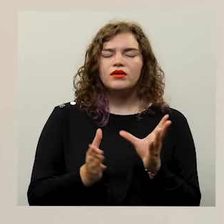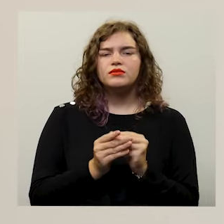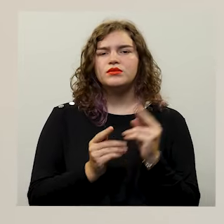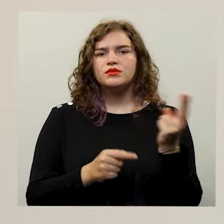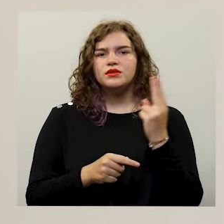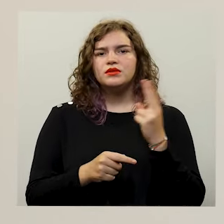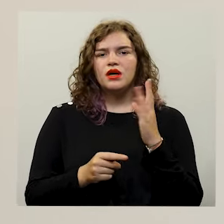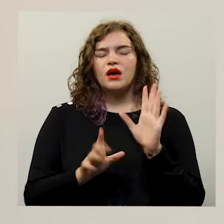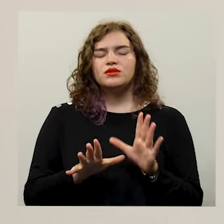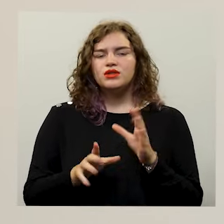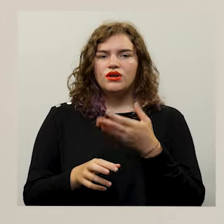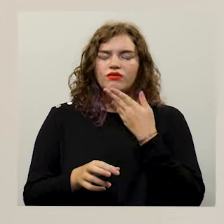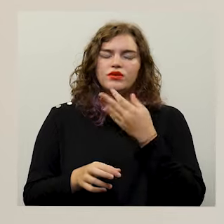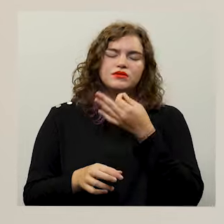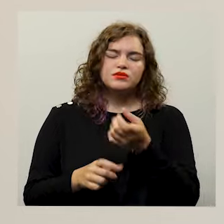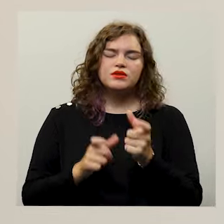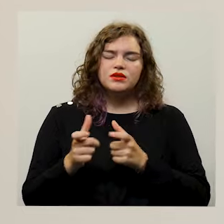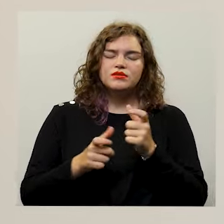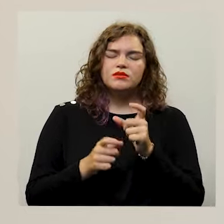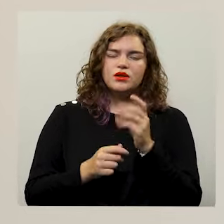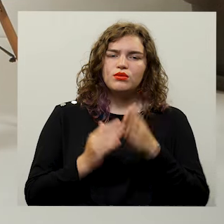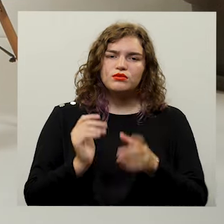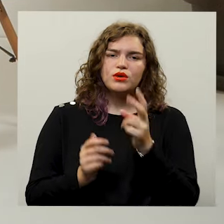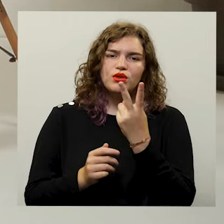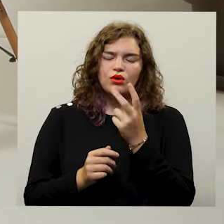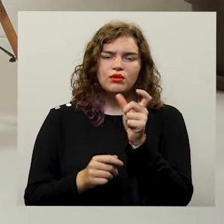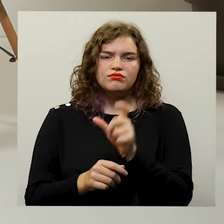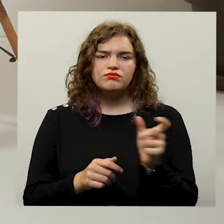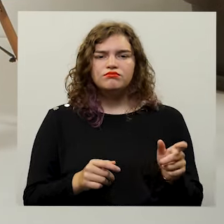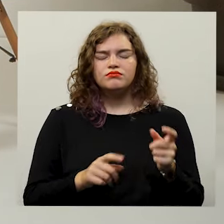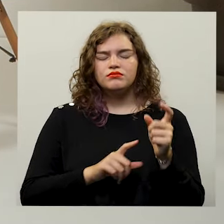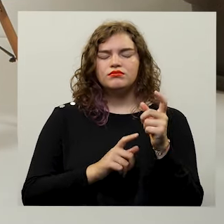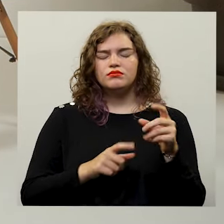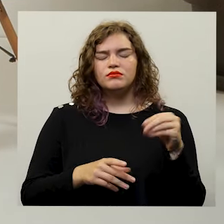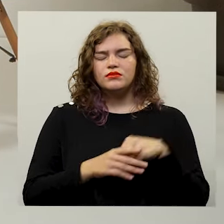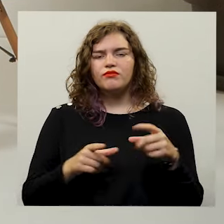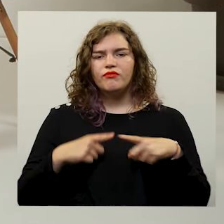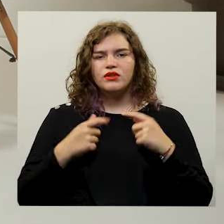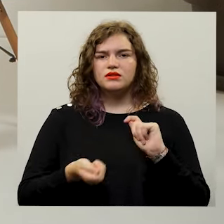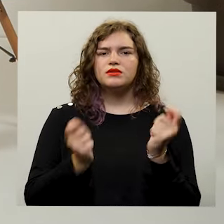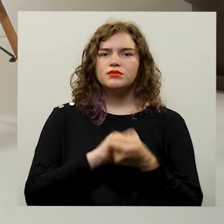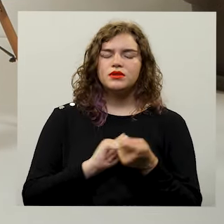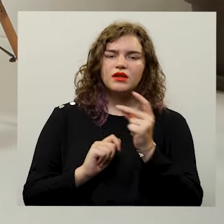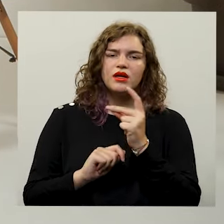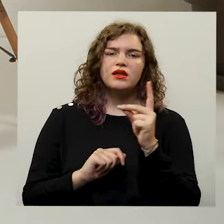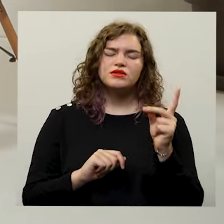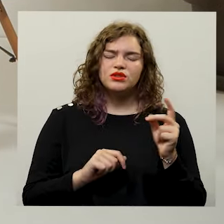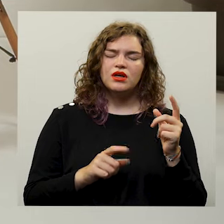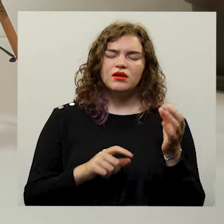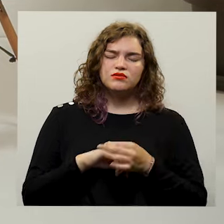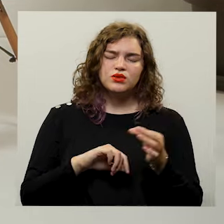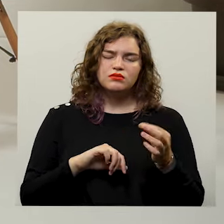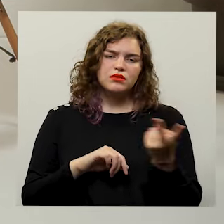aș sintetiza ultimele două episoade din emisiunea Vieți Transformate. Daniel și Diana Ușvat împreună cu noi, bine ați venit!